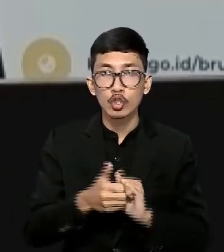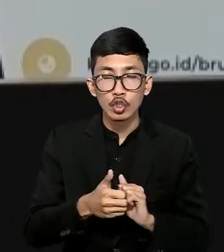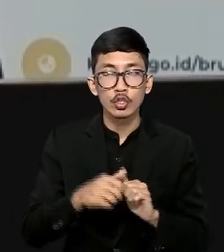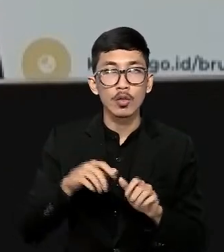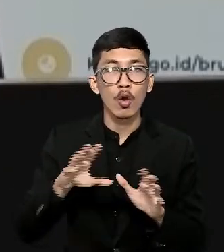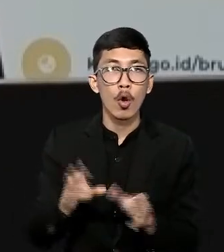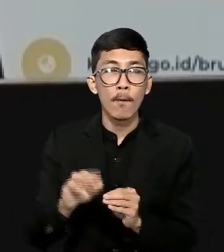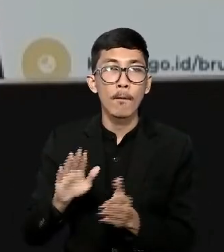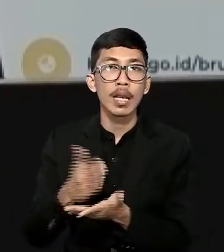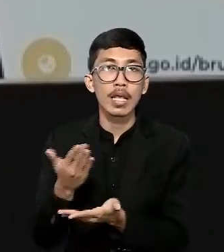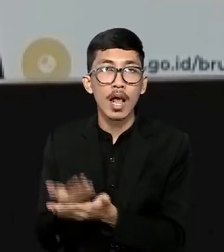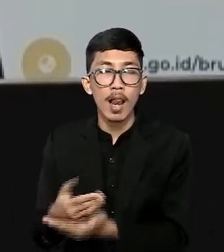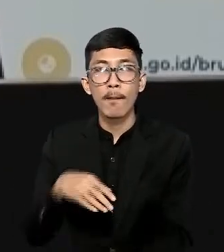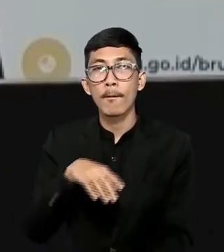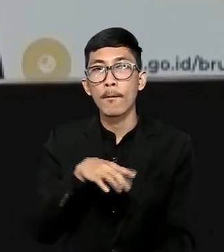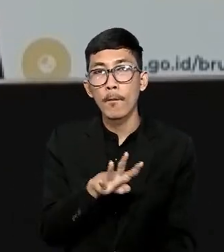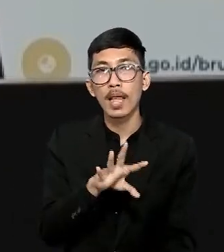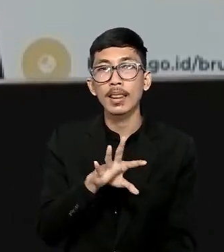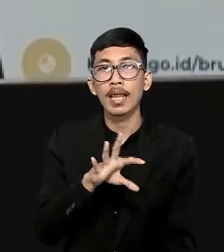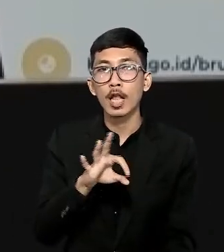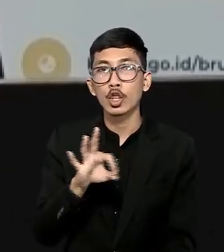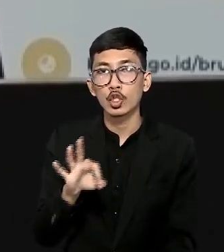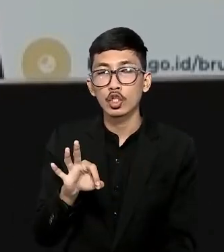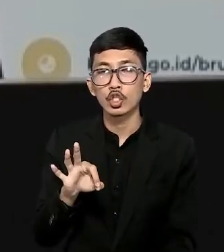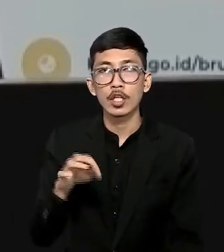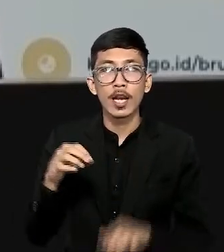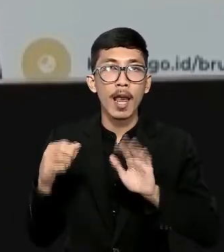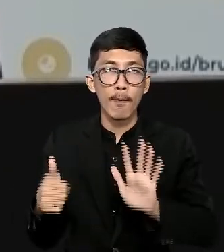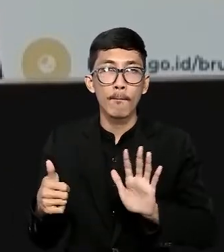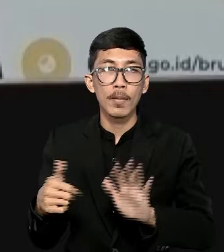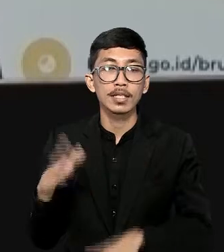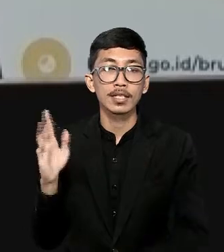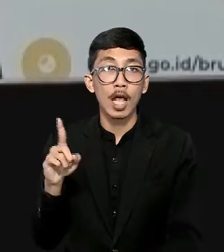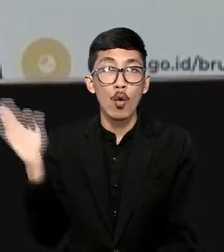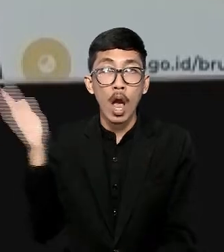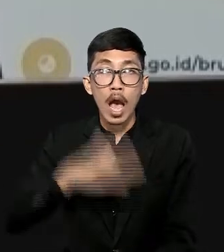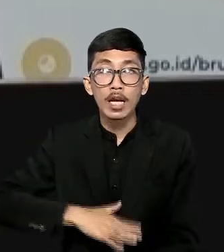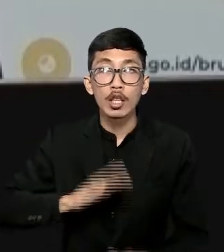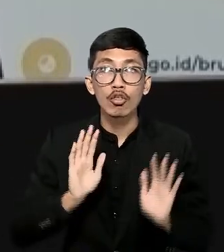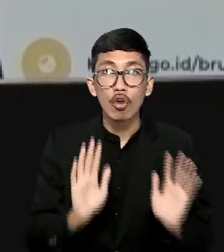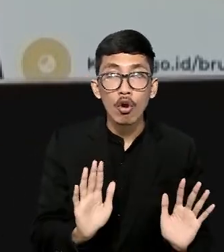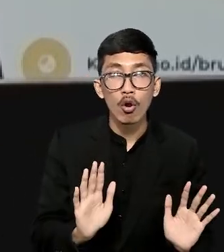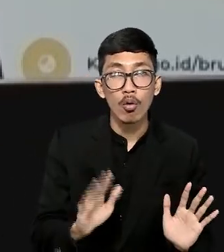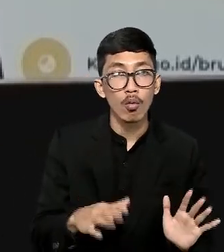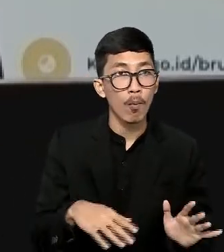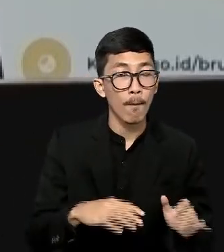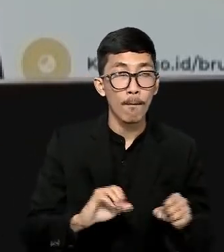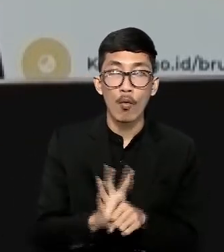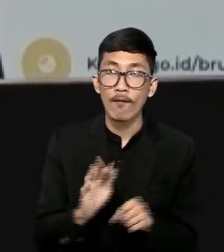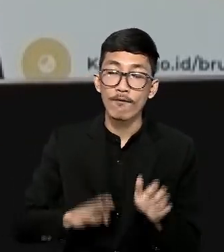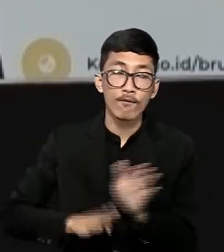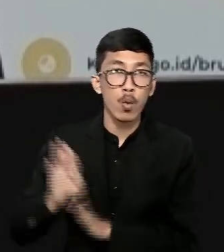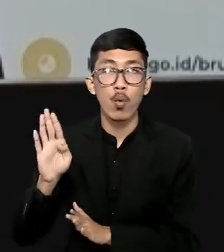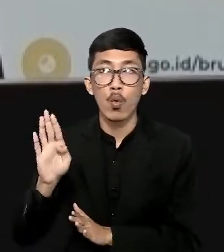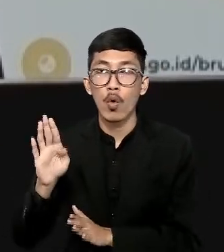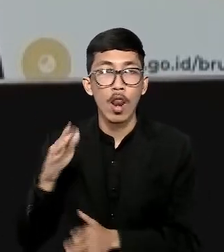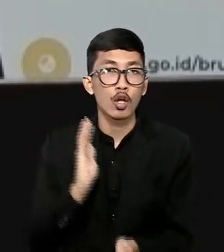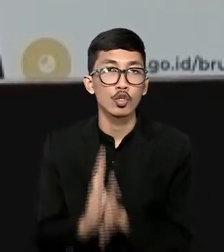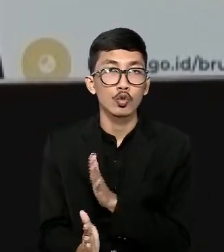kematian 446 perhari dan ini tertinggi tertinggi sejak awal pandemi mana di Jerman di